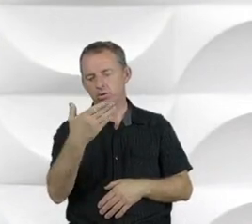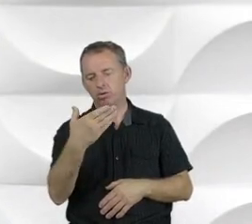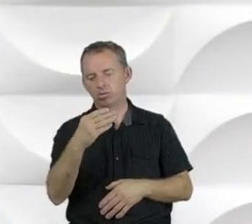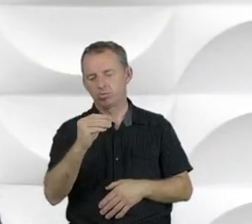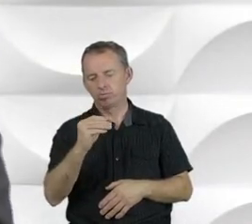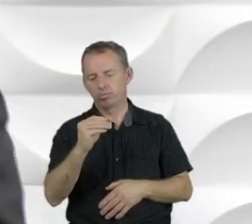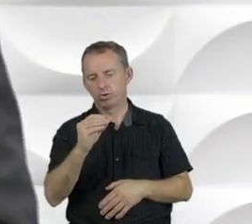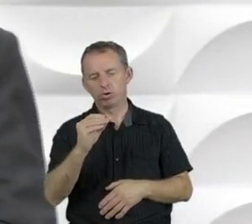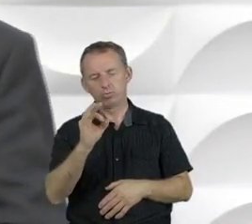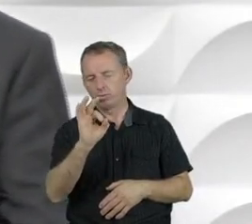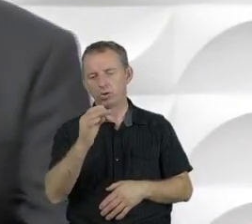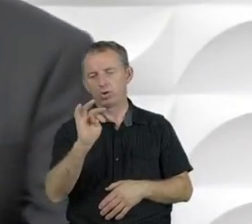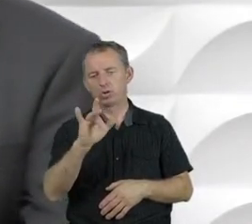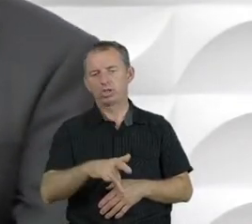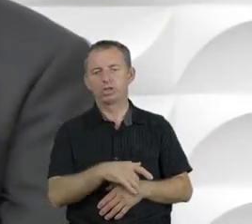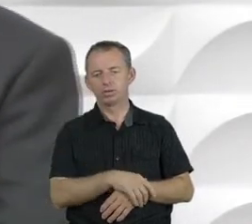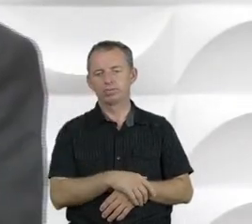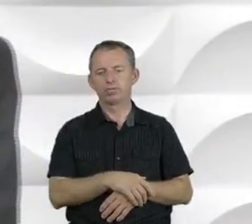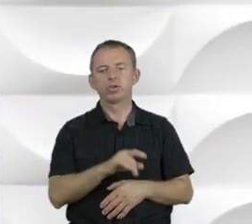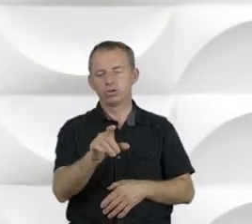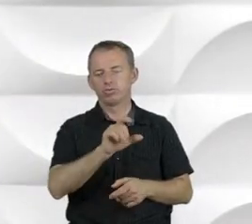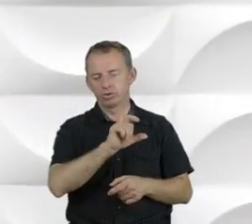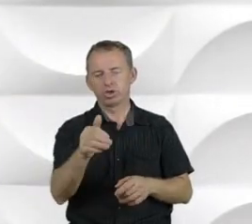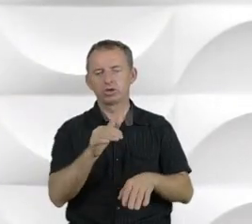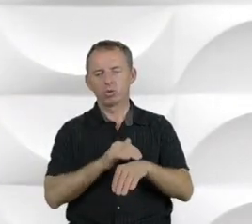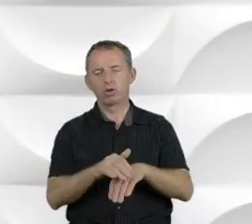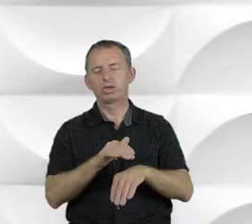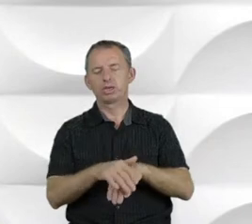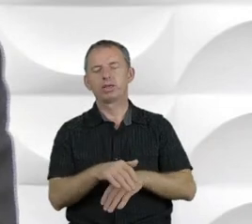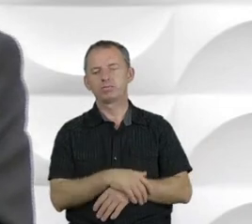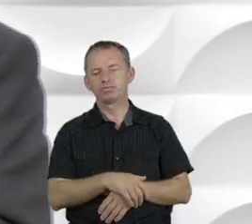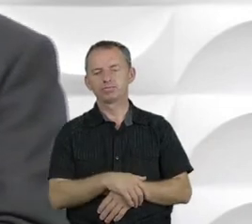Tak, to jest już koniec czasu łaski.